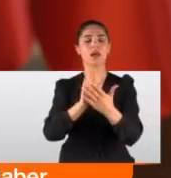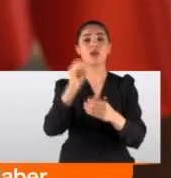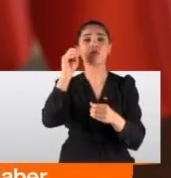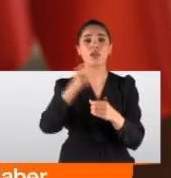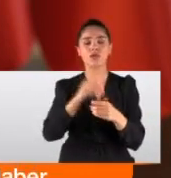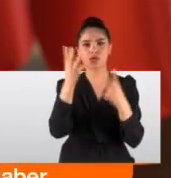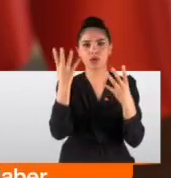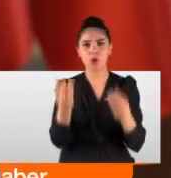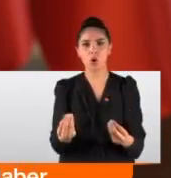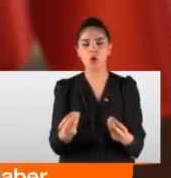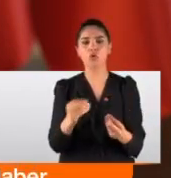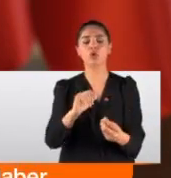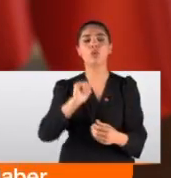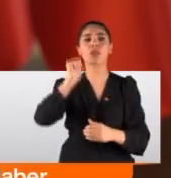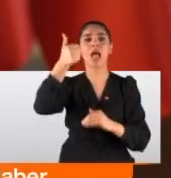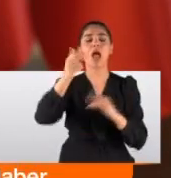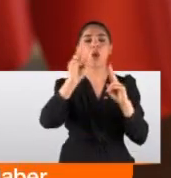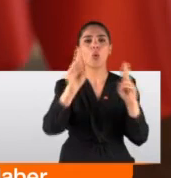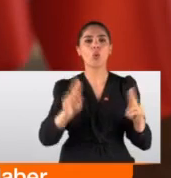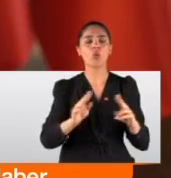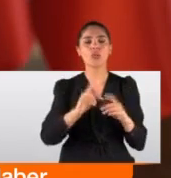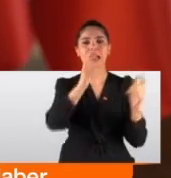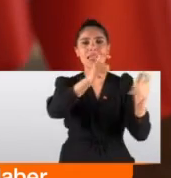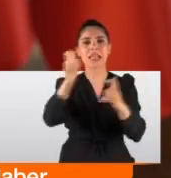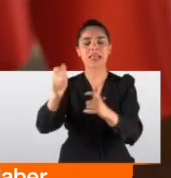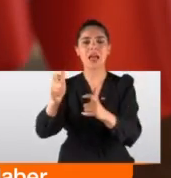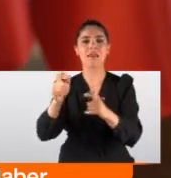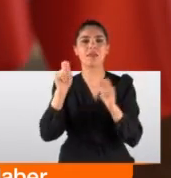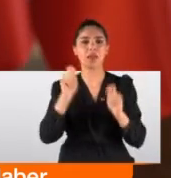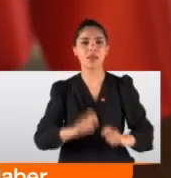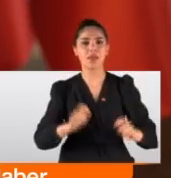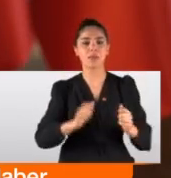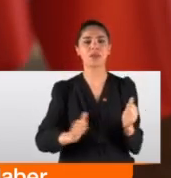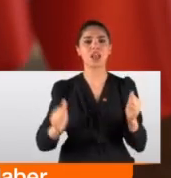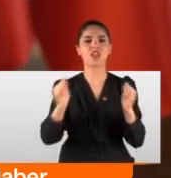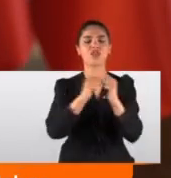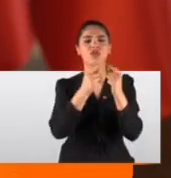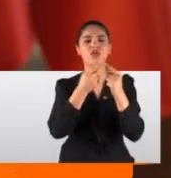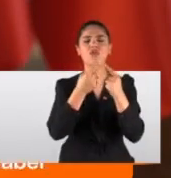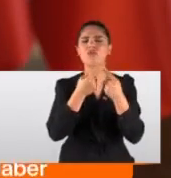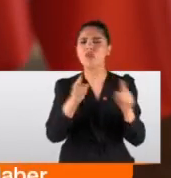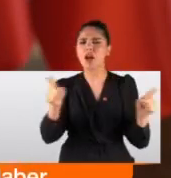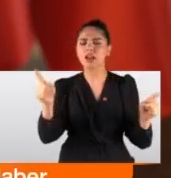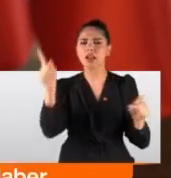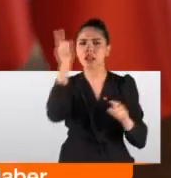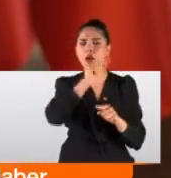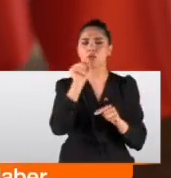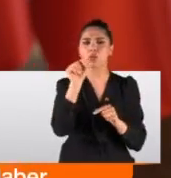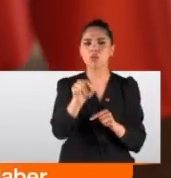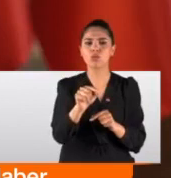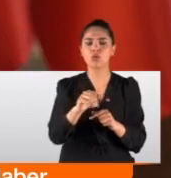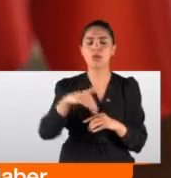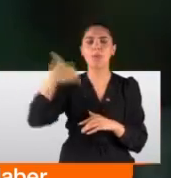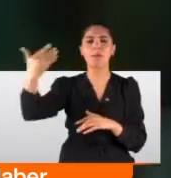içinde bulunduğumuz her uluslararası platformda sergilenen çifte standart aynı senaryonun bir